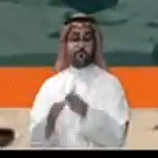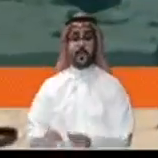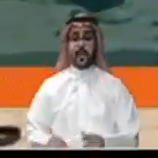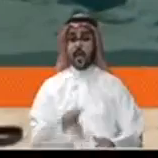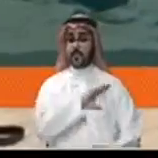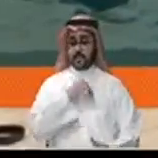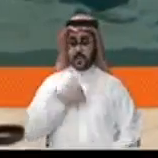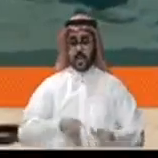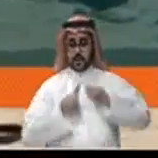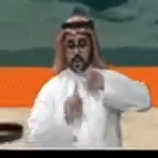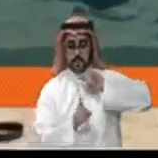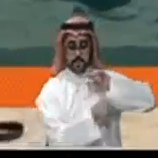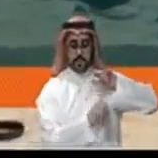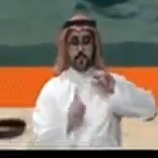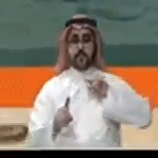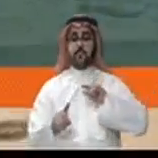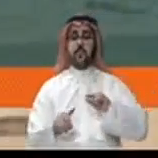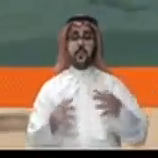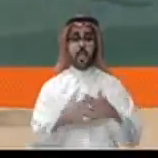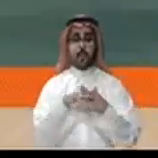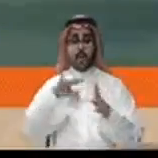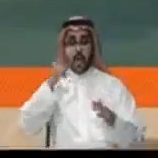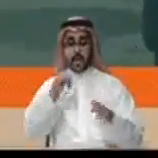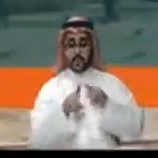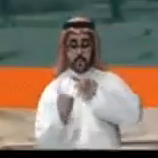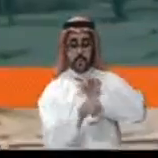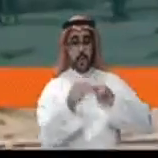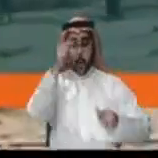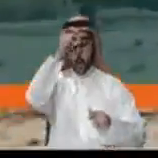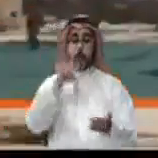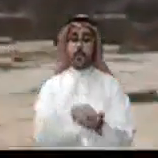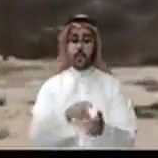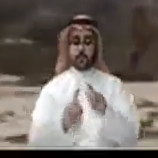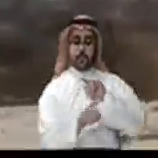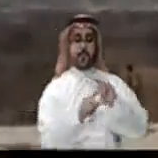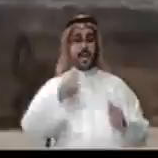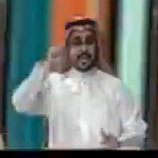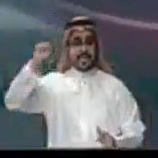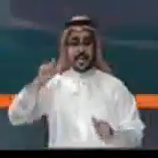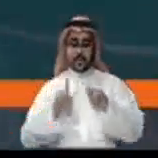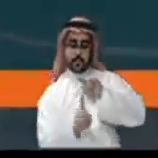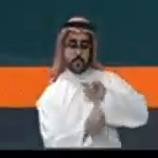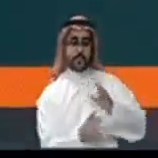مقاتلات التحالف العربي تشن سلسلة غارات على مواقع حوثية في صعدة.